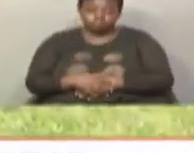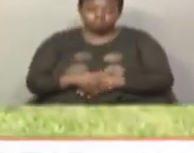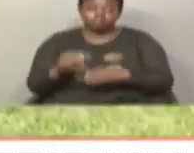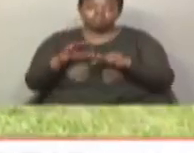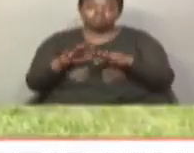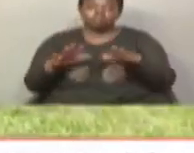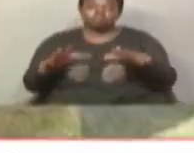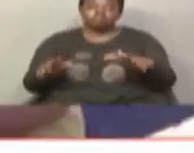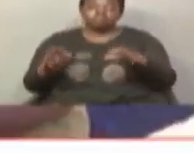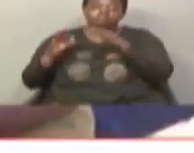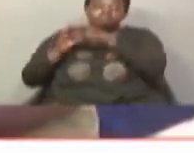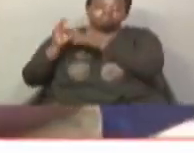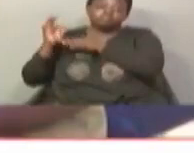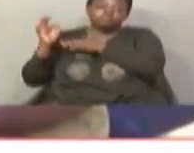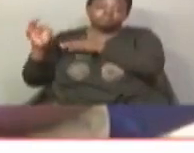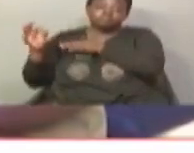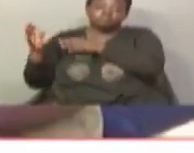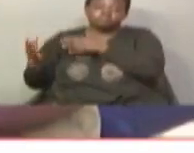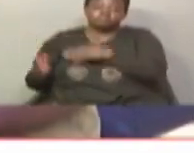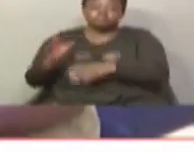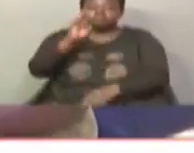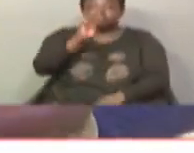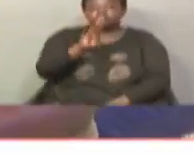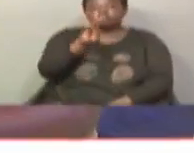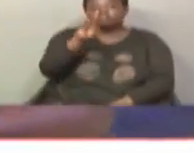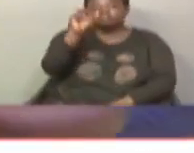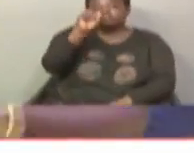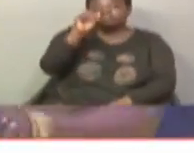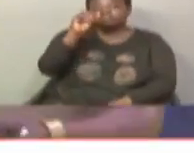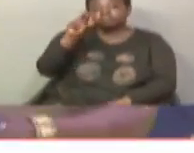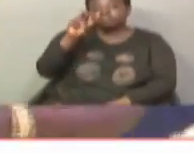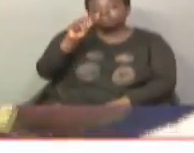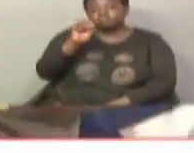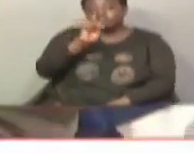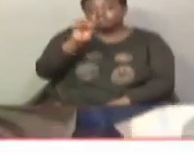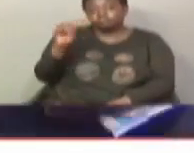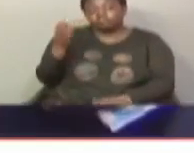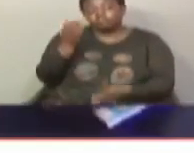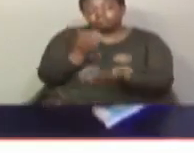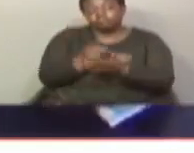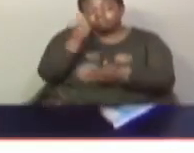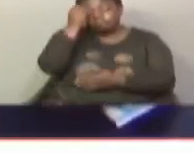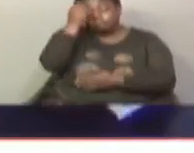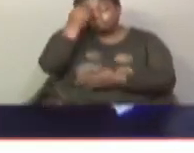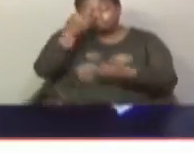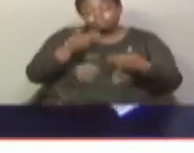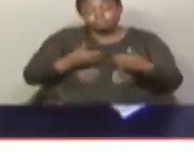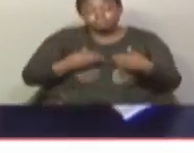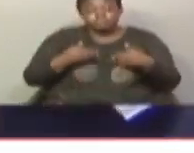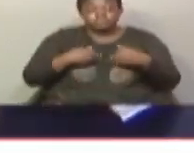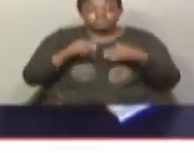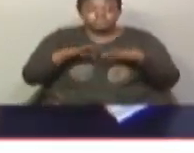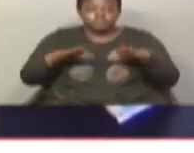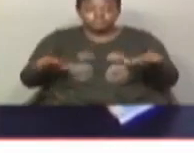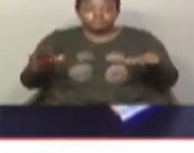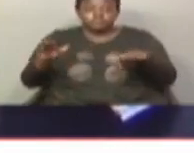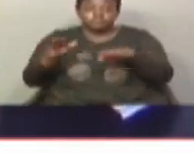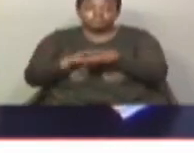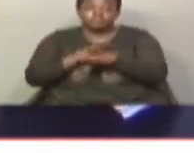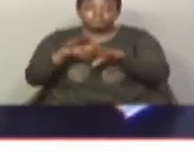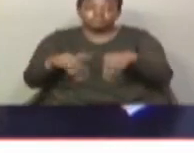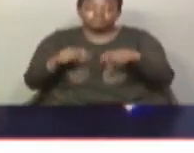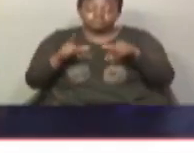ekyo kyansikirano ombaka wa busiro estimated lupega segona asibika mindu kusita bananyi ttaka naddala mu buganda bibanja bawe